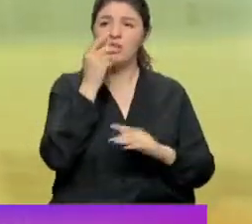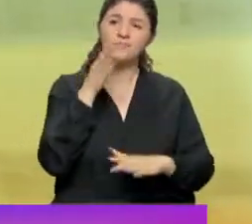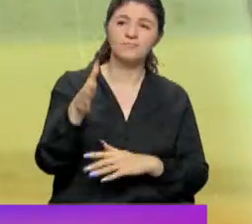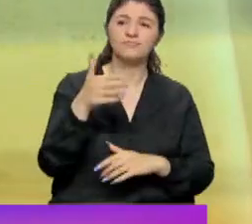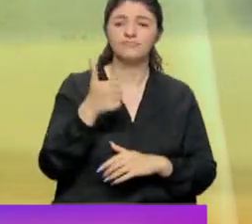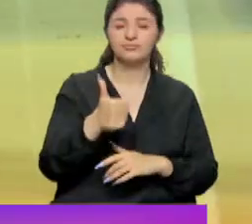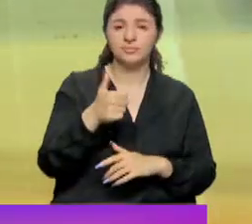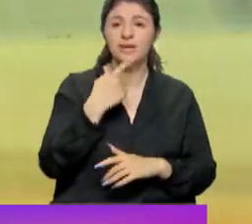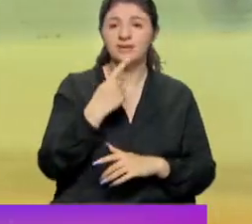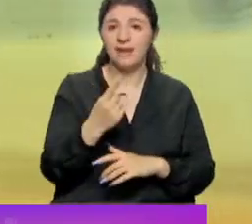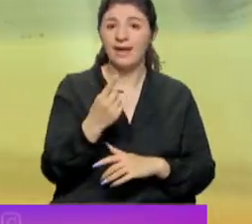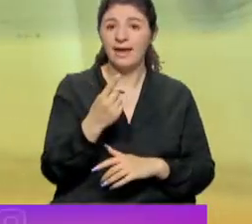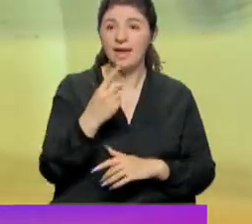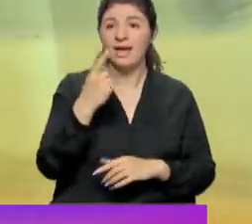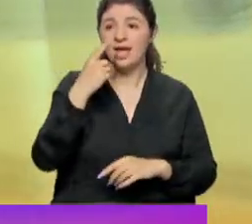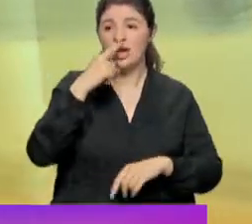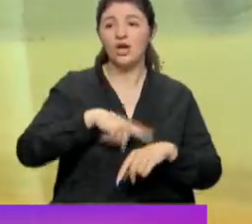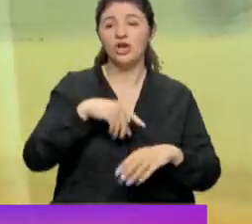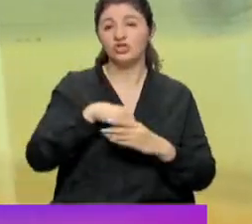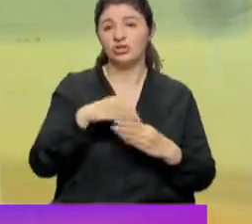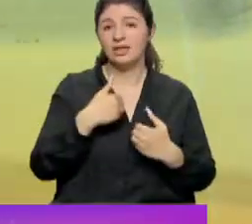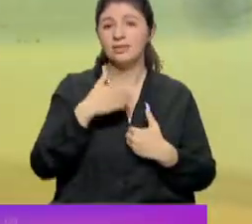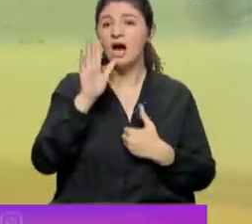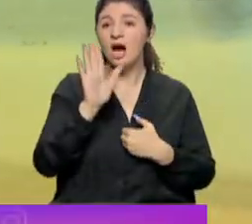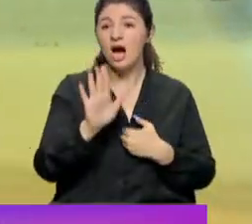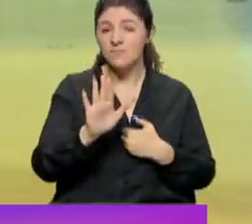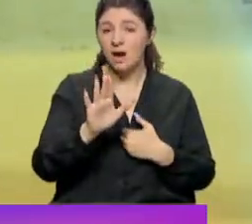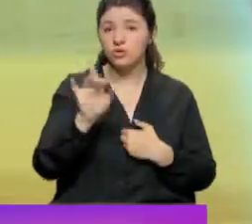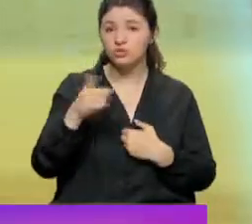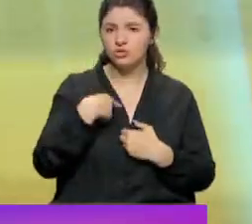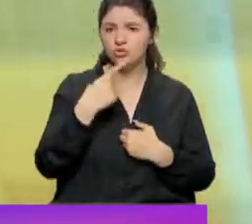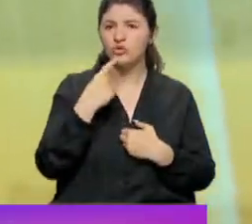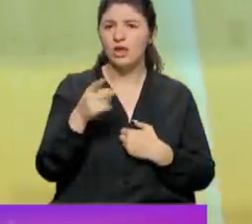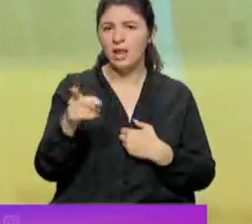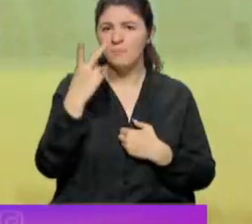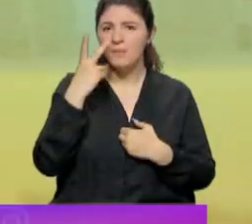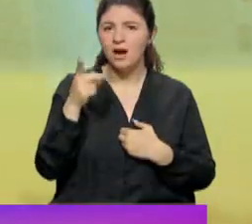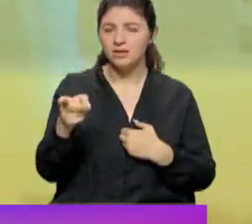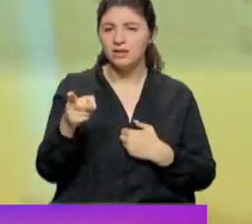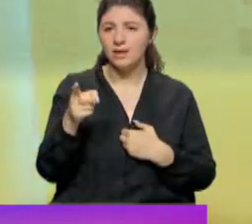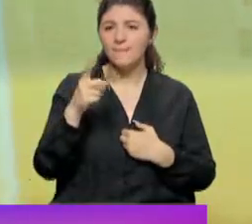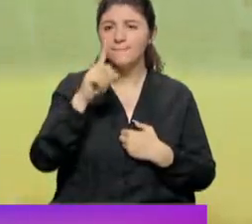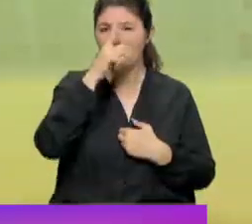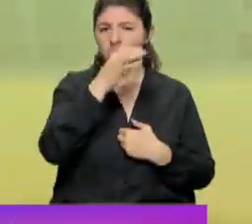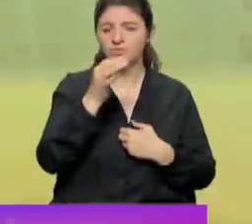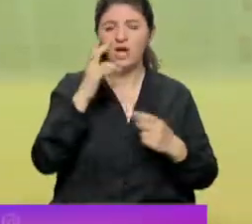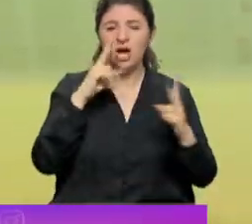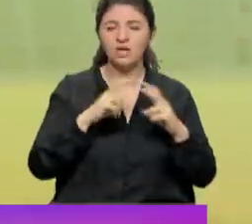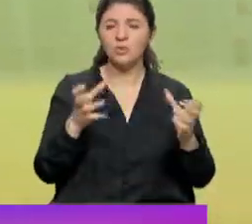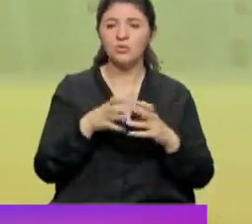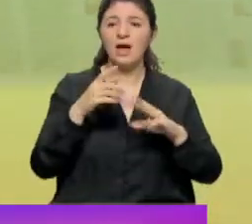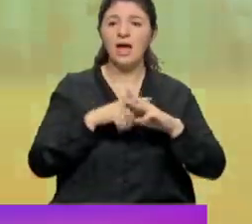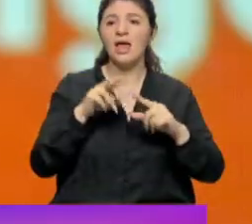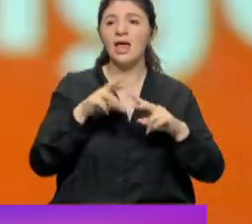kolay Ulaşırız diye ilaç içindeyiz ama şunu da söyleyelim bakın bağımsız araştırma